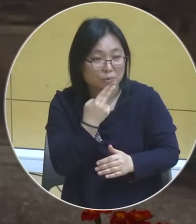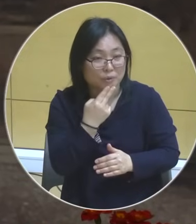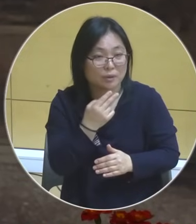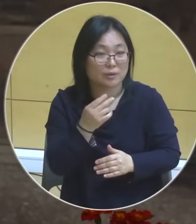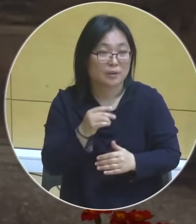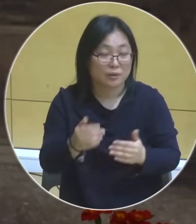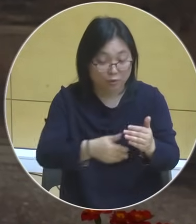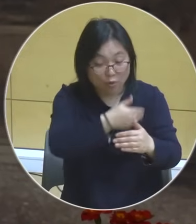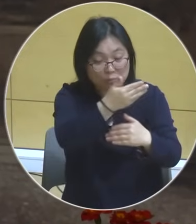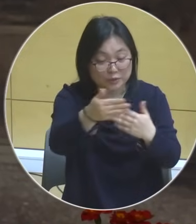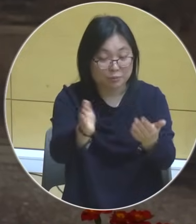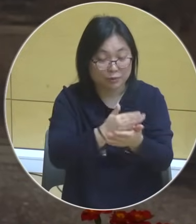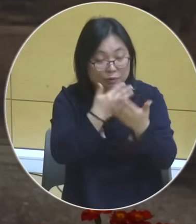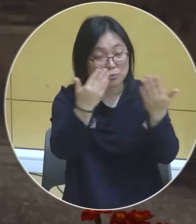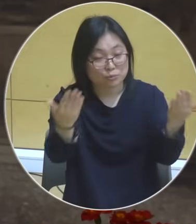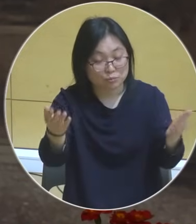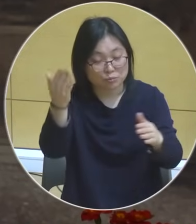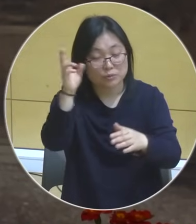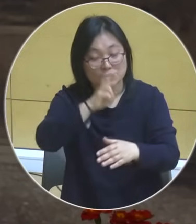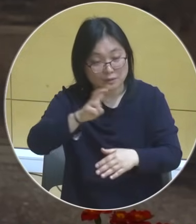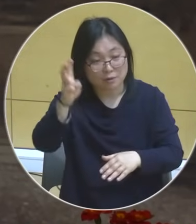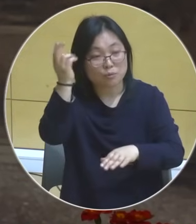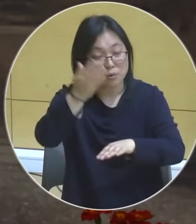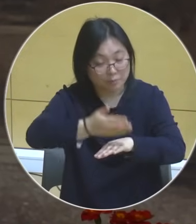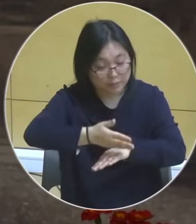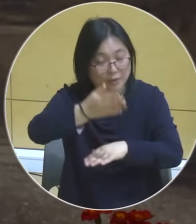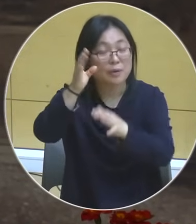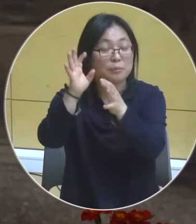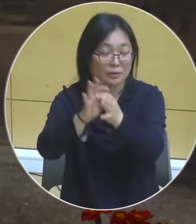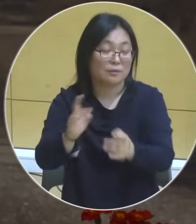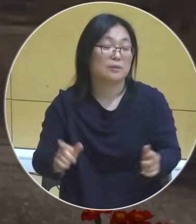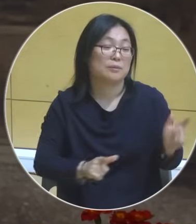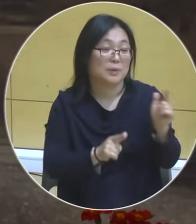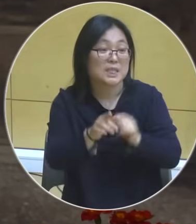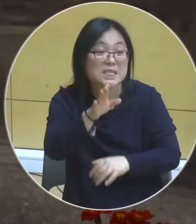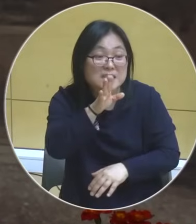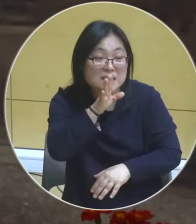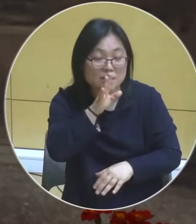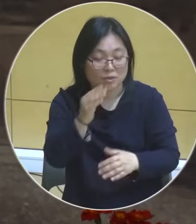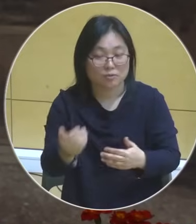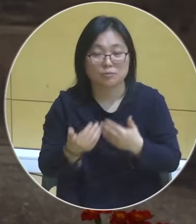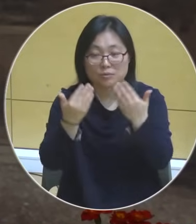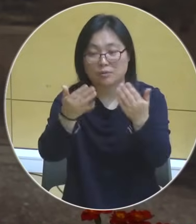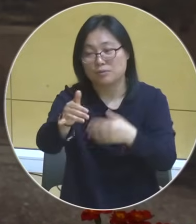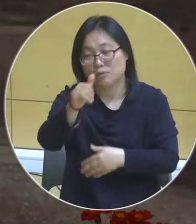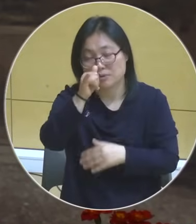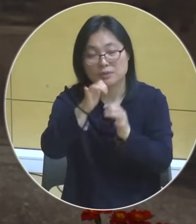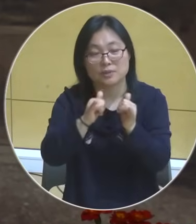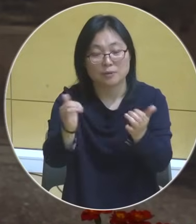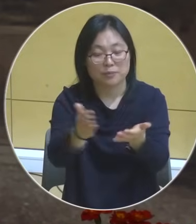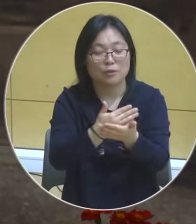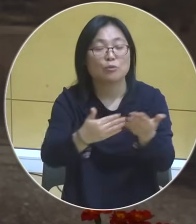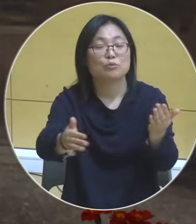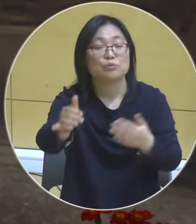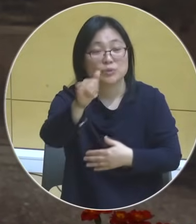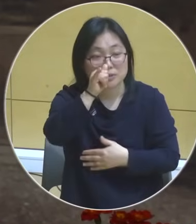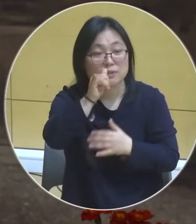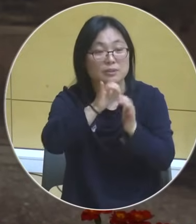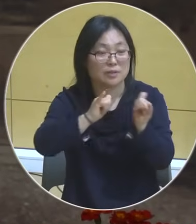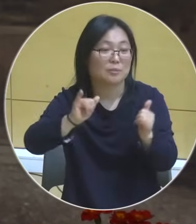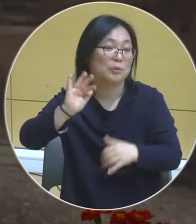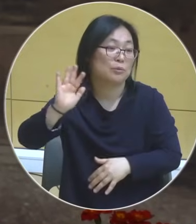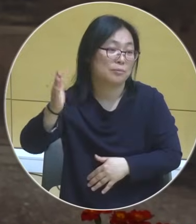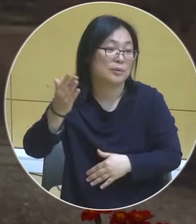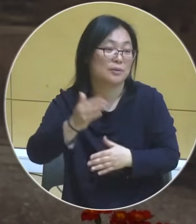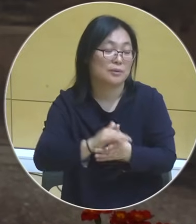찬양합니다. 나누어줍니다. 감사하며 사는 것입니다. 진정으로 드릴 수 있는 사람이 나누어 줄 수 있는 사람이 된다는